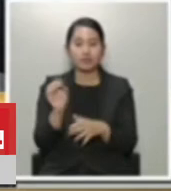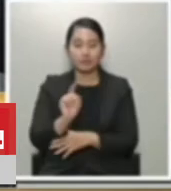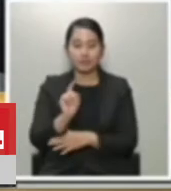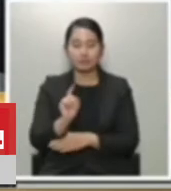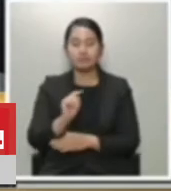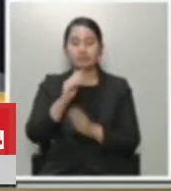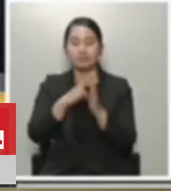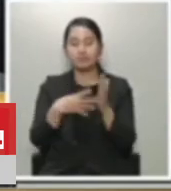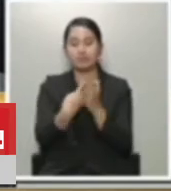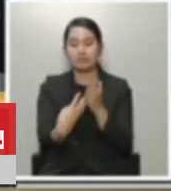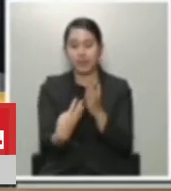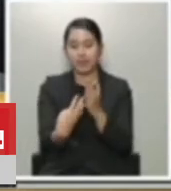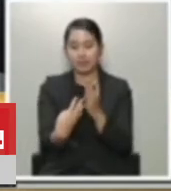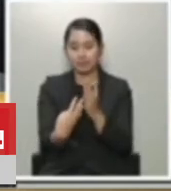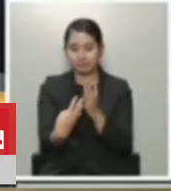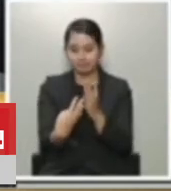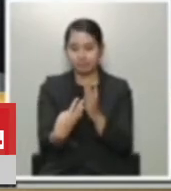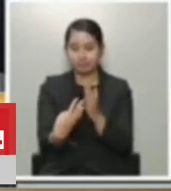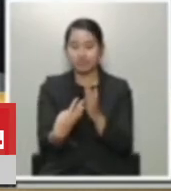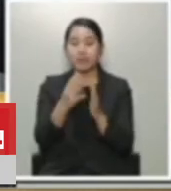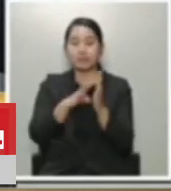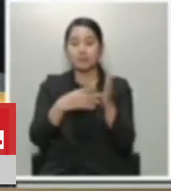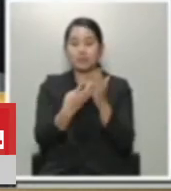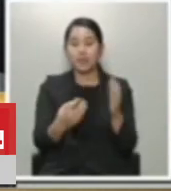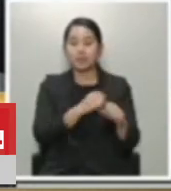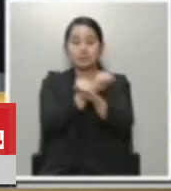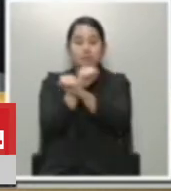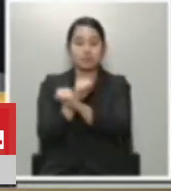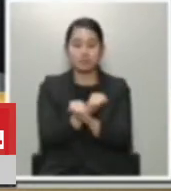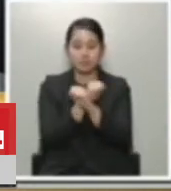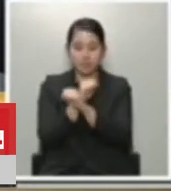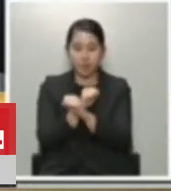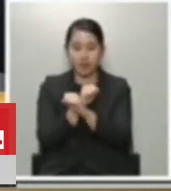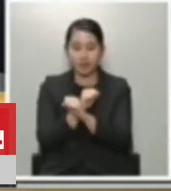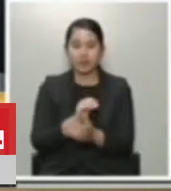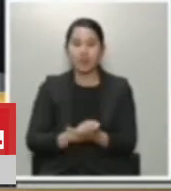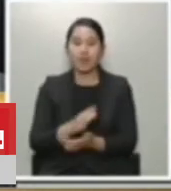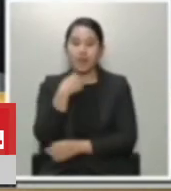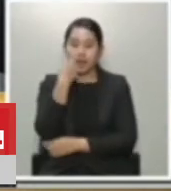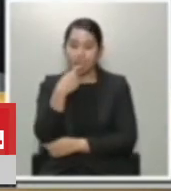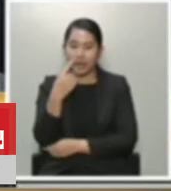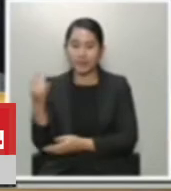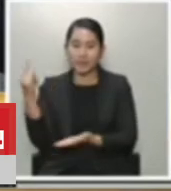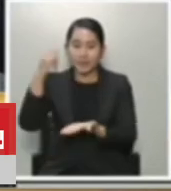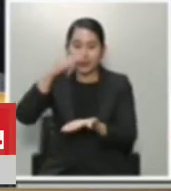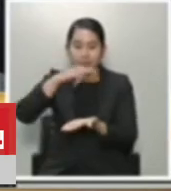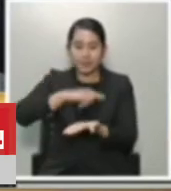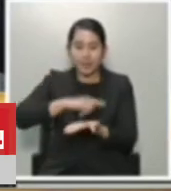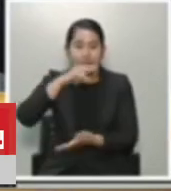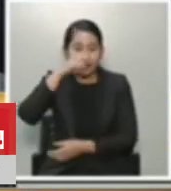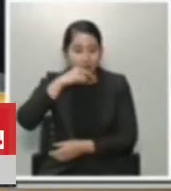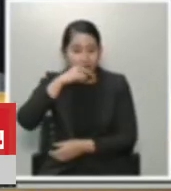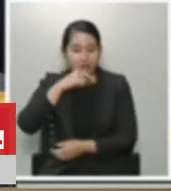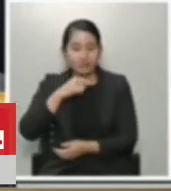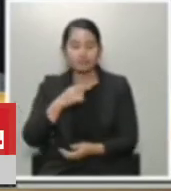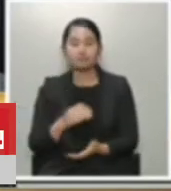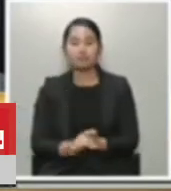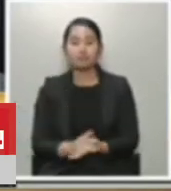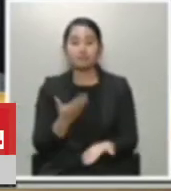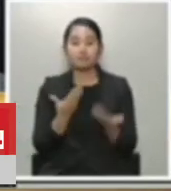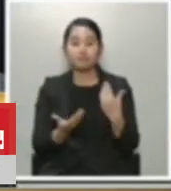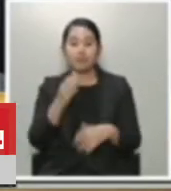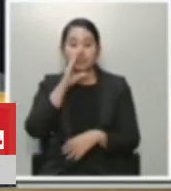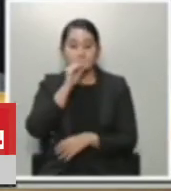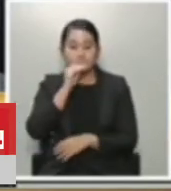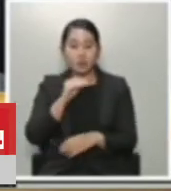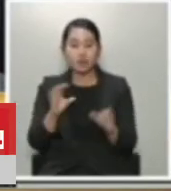าตรการในการป้องกันนะครับจากผู้ที่จะนะครับเดินทางเข้ามาสู่ในประเทศไทยหรือพูดถึงในประเด็นเรื่อง